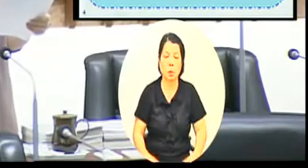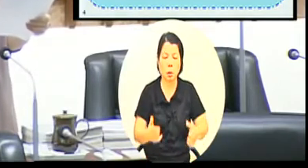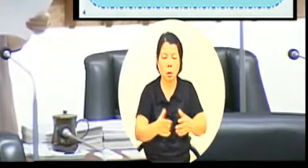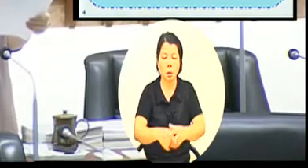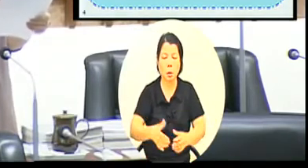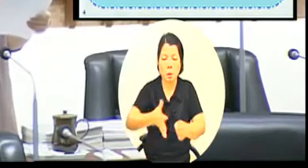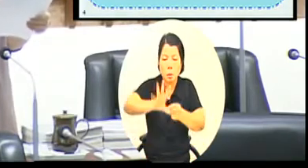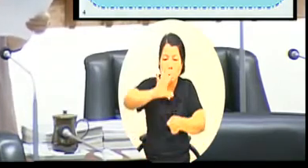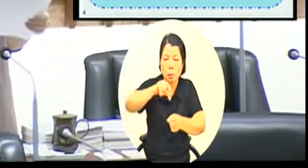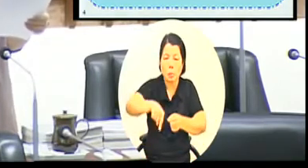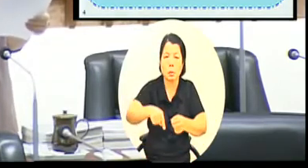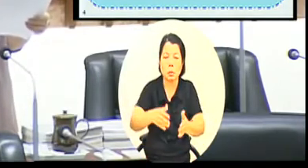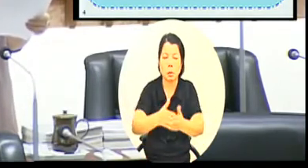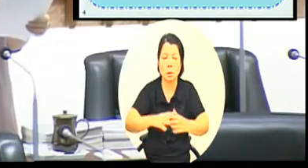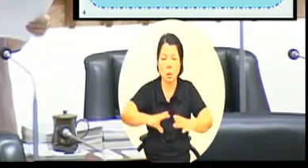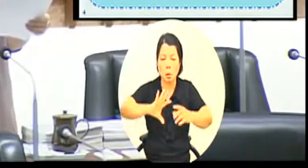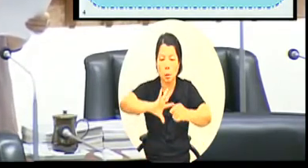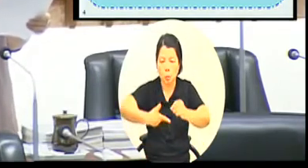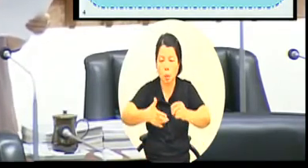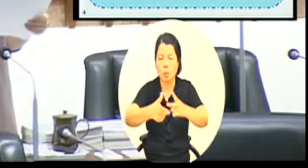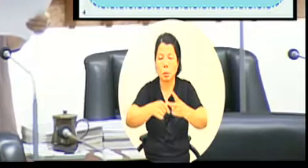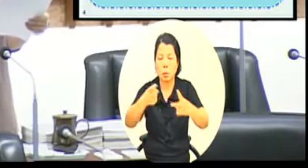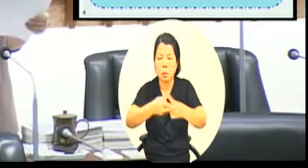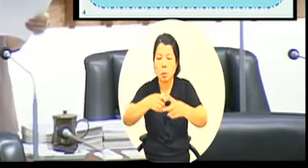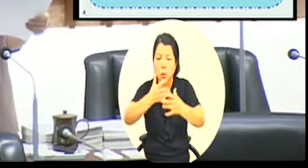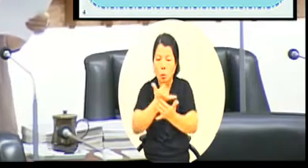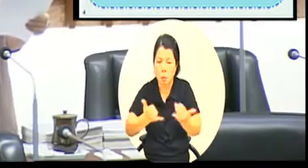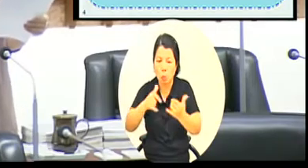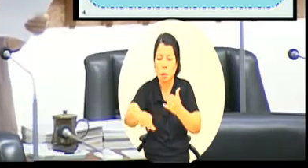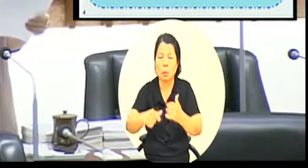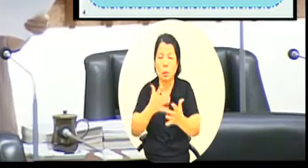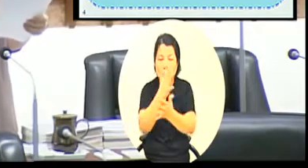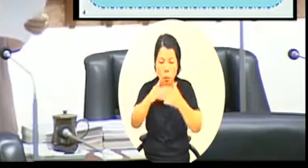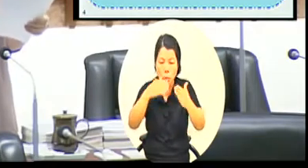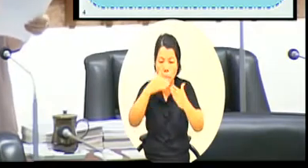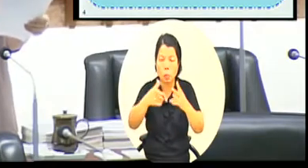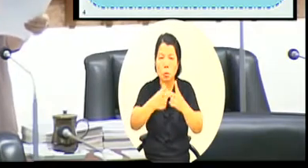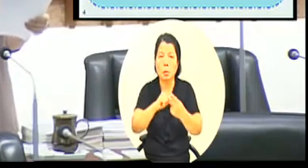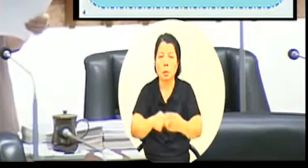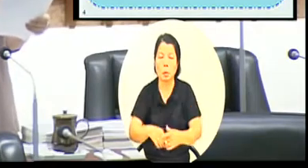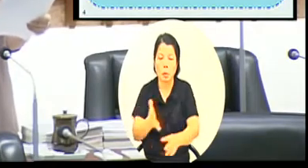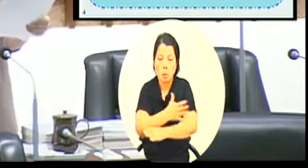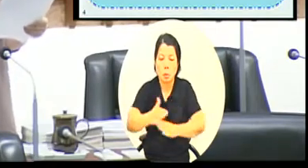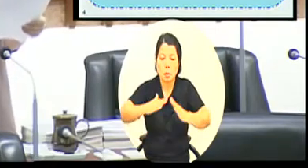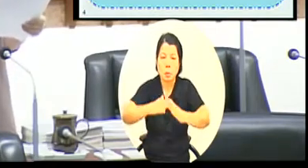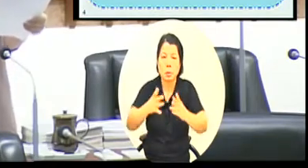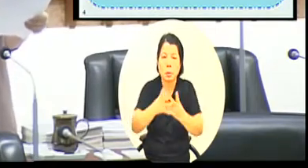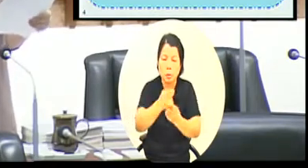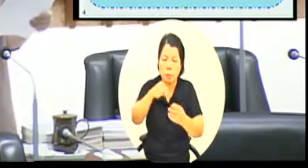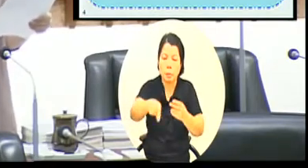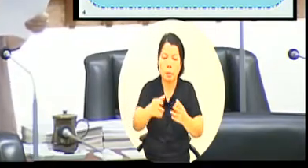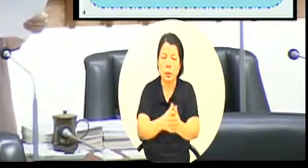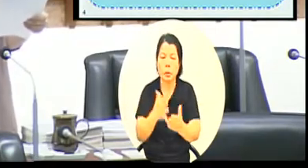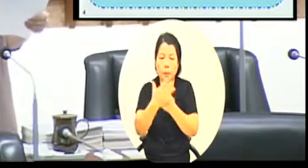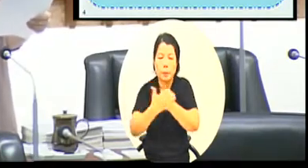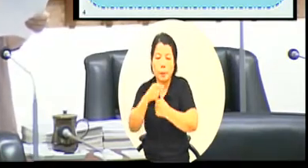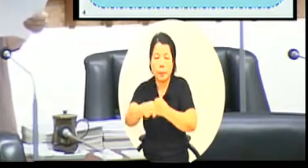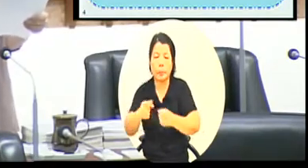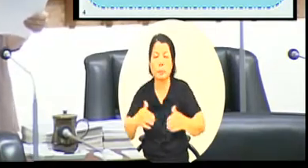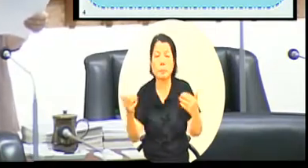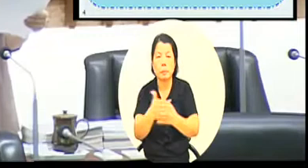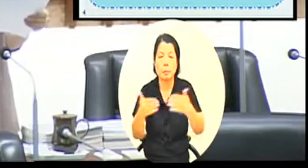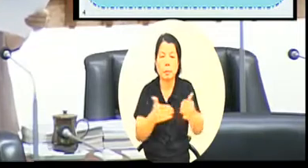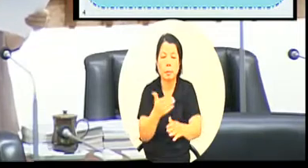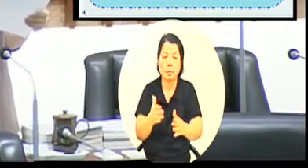等学校，还有国民中学、国民小学及当地直辖市、县市哦，政府认定需保持交通